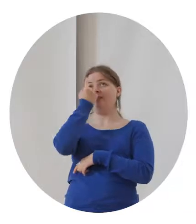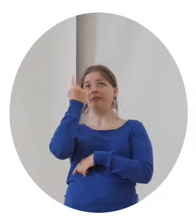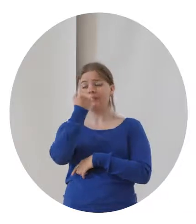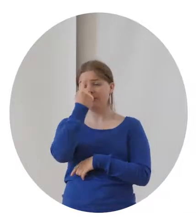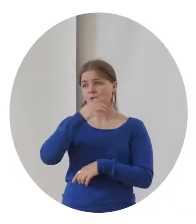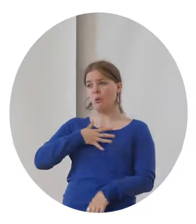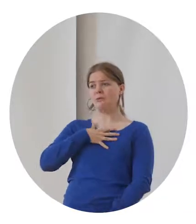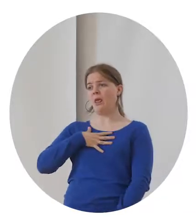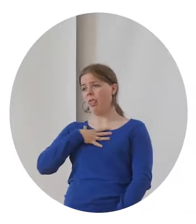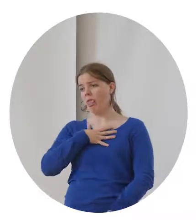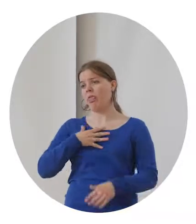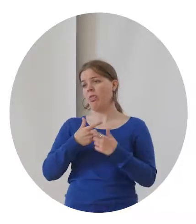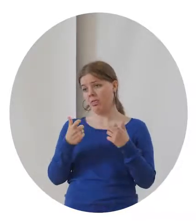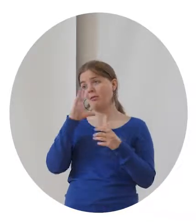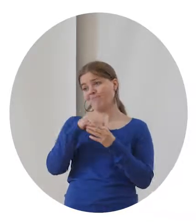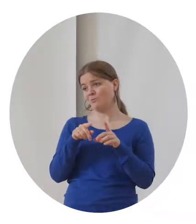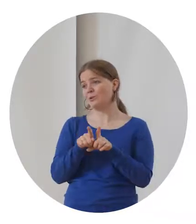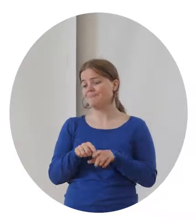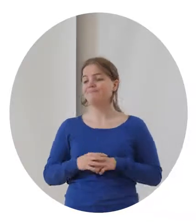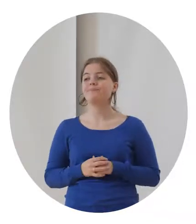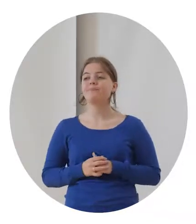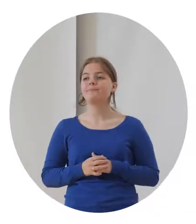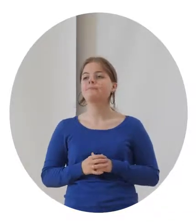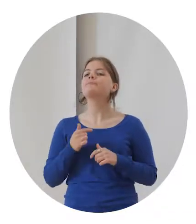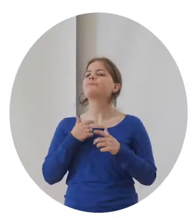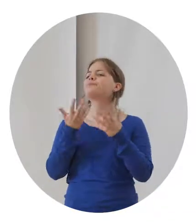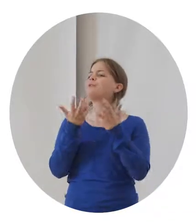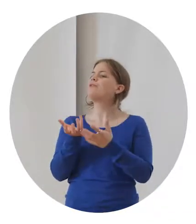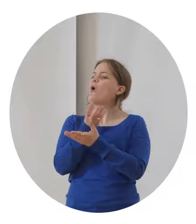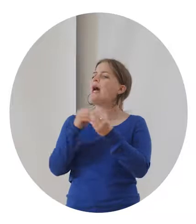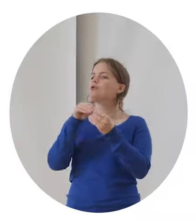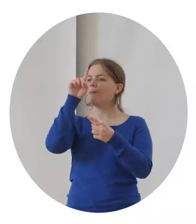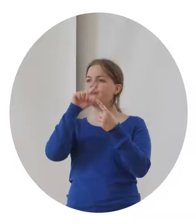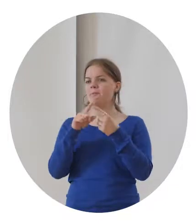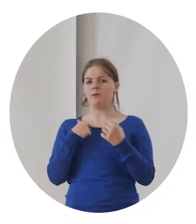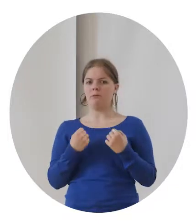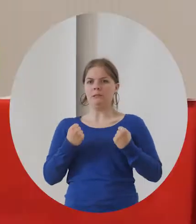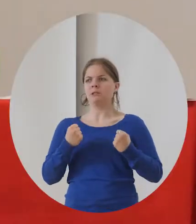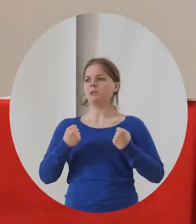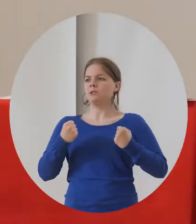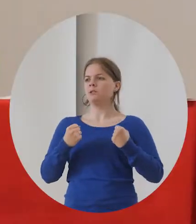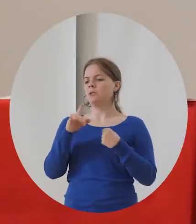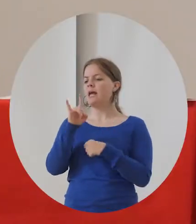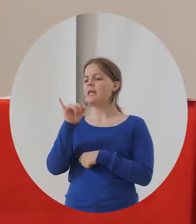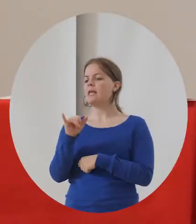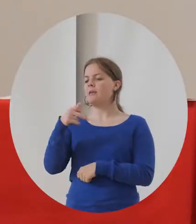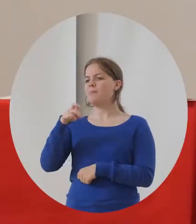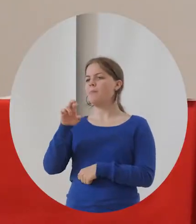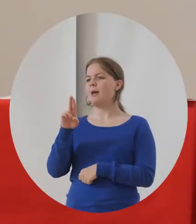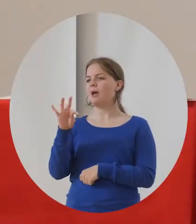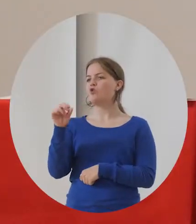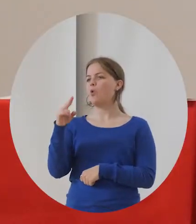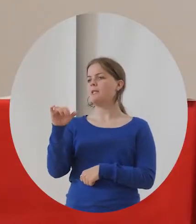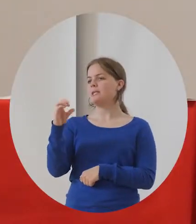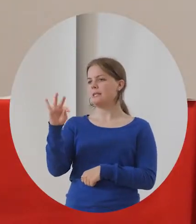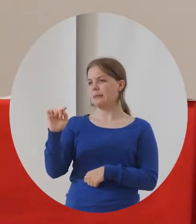etc. Et je voulais ajouter quelque chose par rapport à l'hypertonicité. Il se trouve qu'il y a